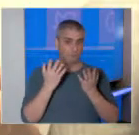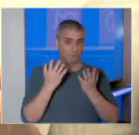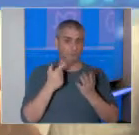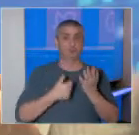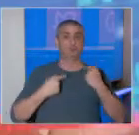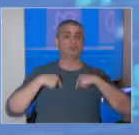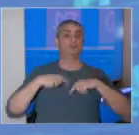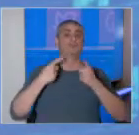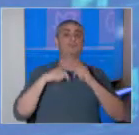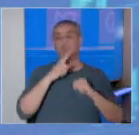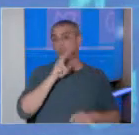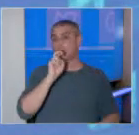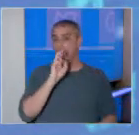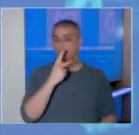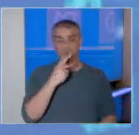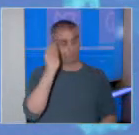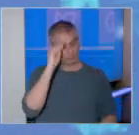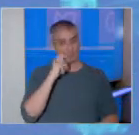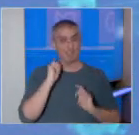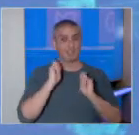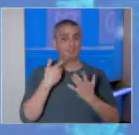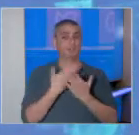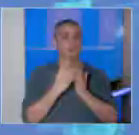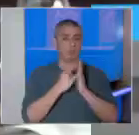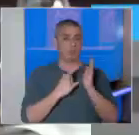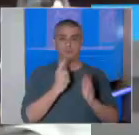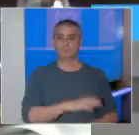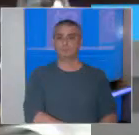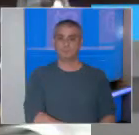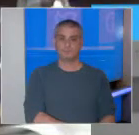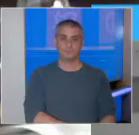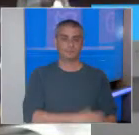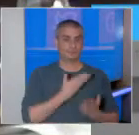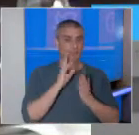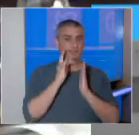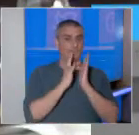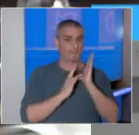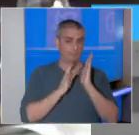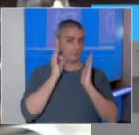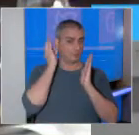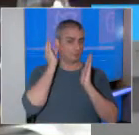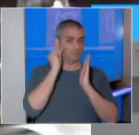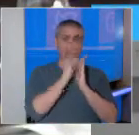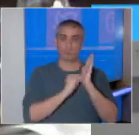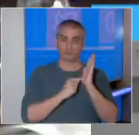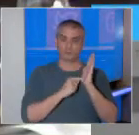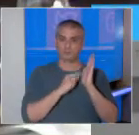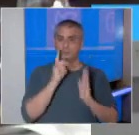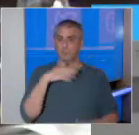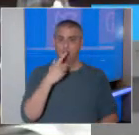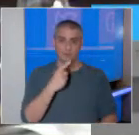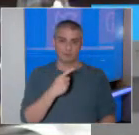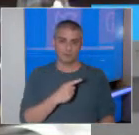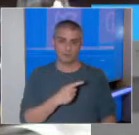יושב ראש הוועדה, חבר הכנסת עודד פורר, הודיע כי הגיש הצעת חוק בעניין. הנה. אנחנו מתייחסים גם למיקום של אנשים ברשימה. עכשיו, זה יכול להיות